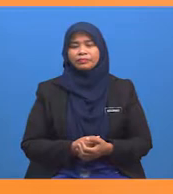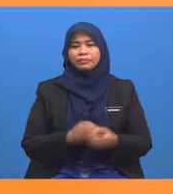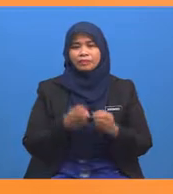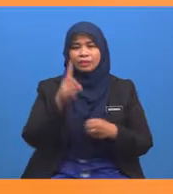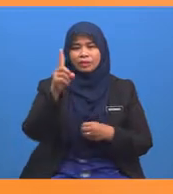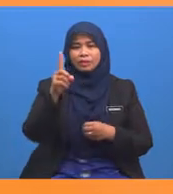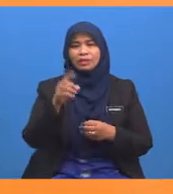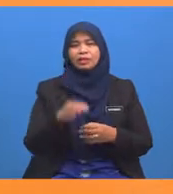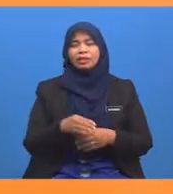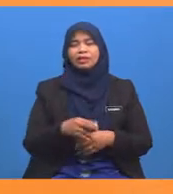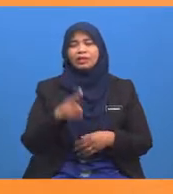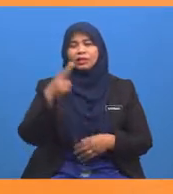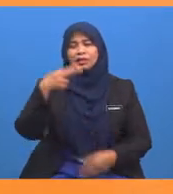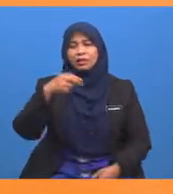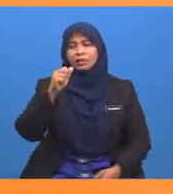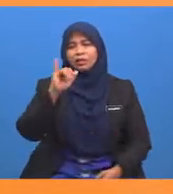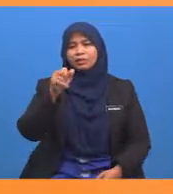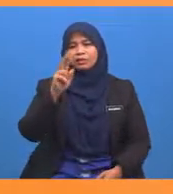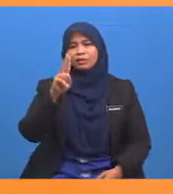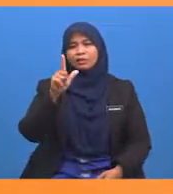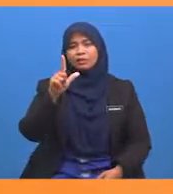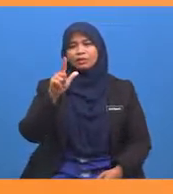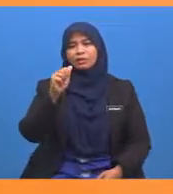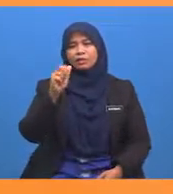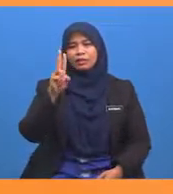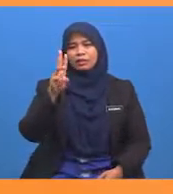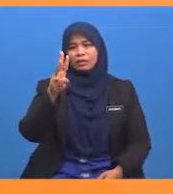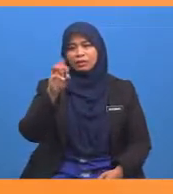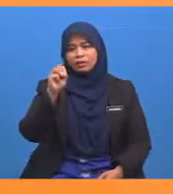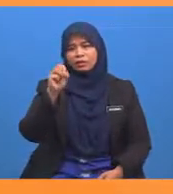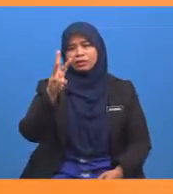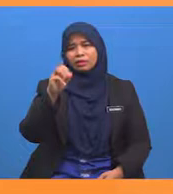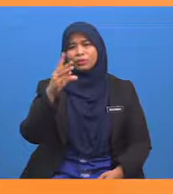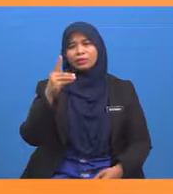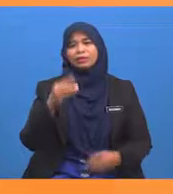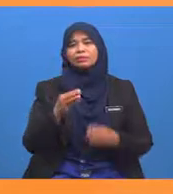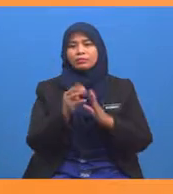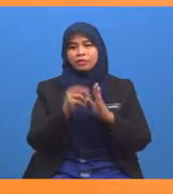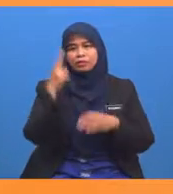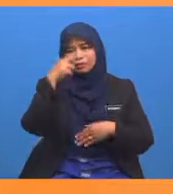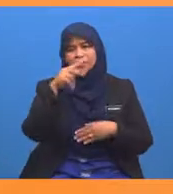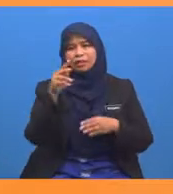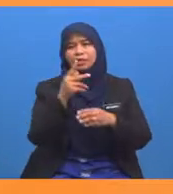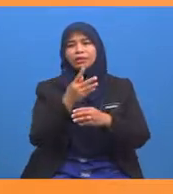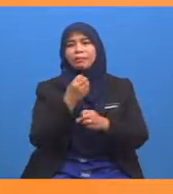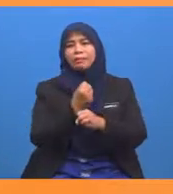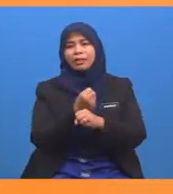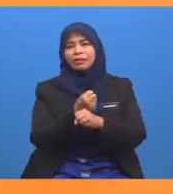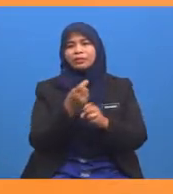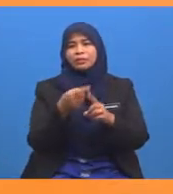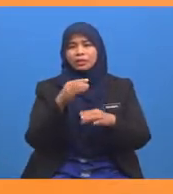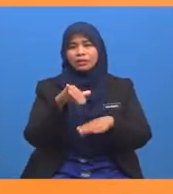pertama, Hajarul Aswad merupakan batu dari syurga yang terdapat di Masjidil Haram. Yang